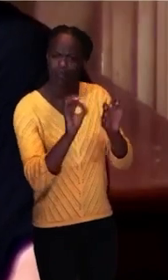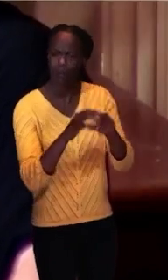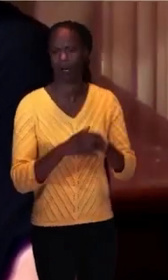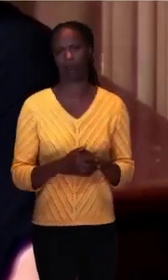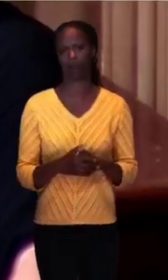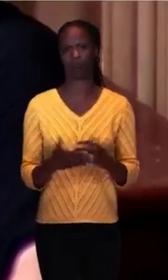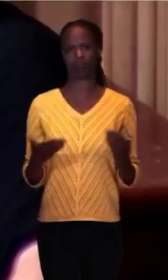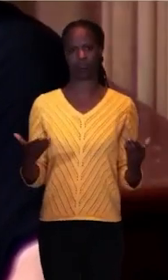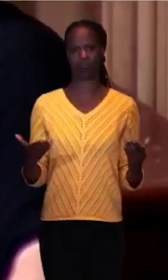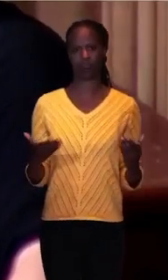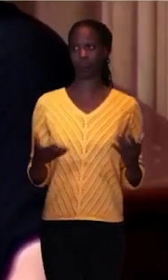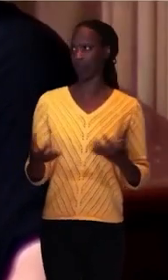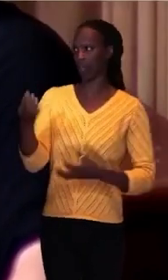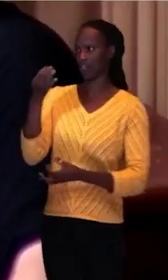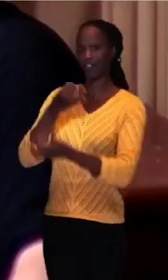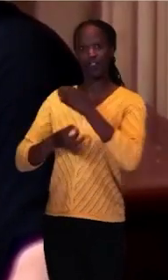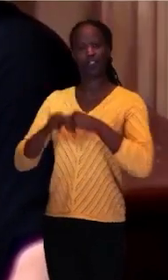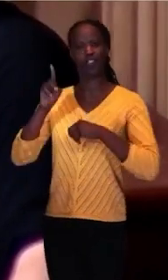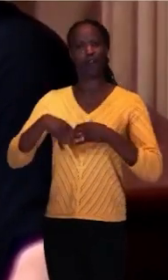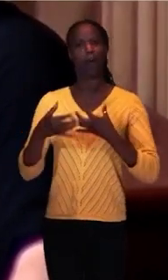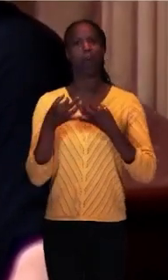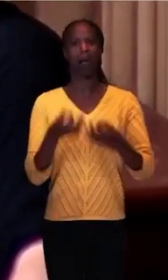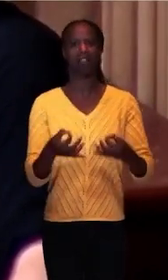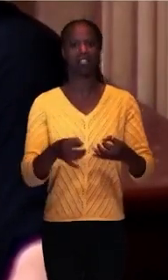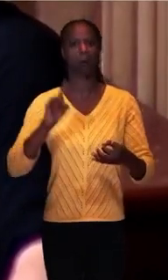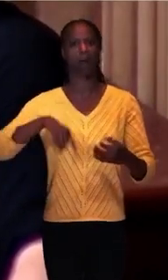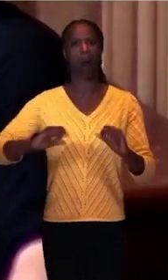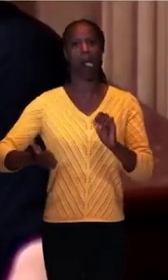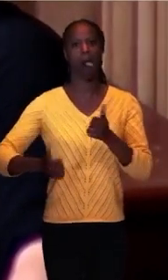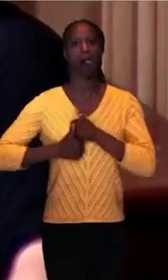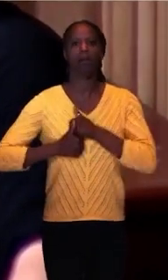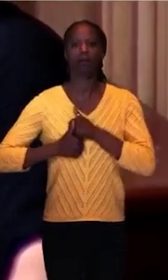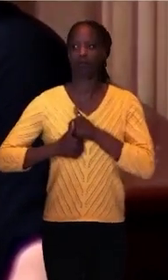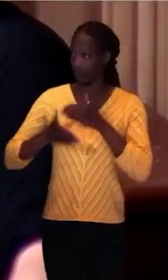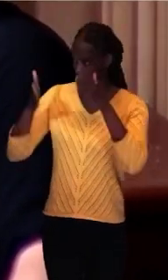appelez à de la précision, vous appelez à de la rigueur, faites-en de même, je vous en supplie.